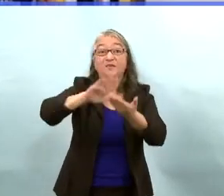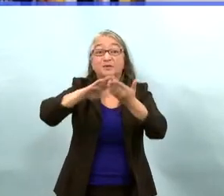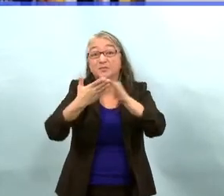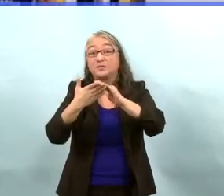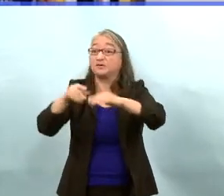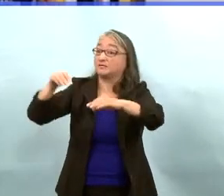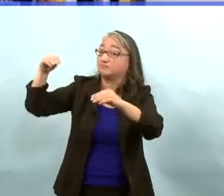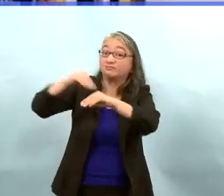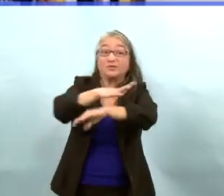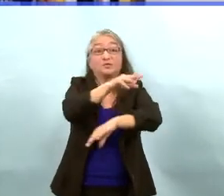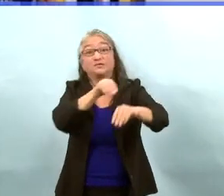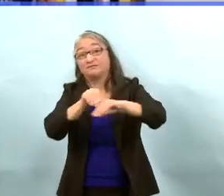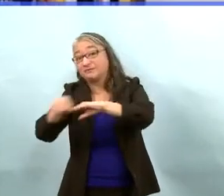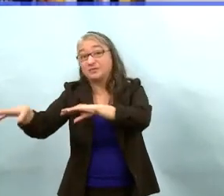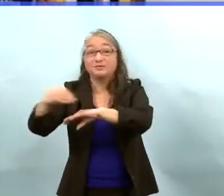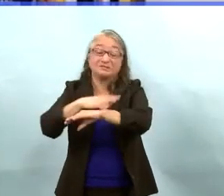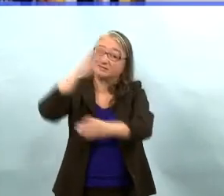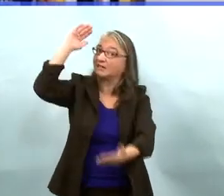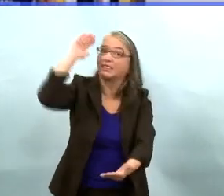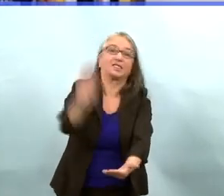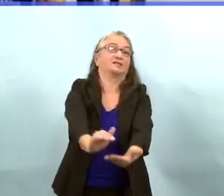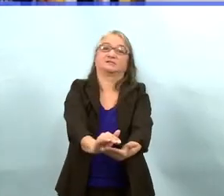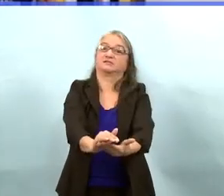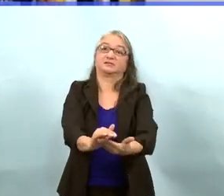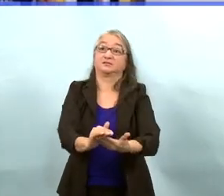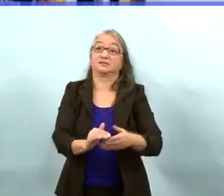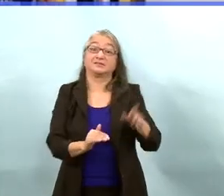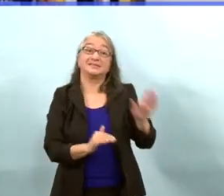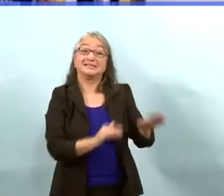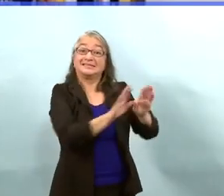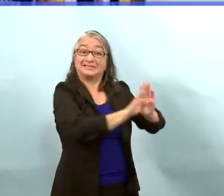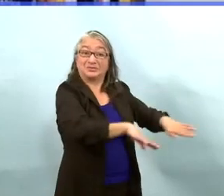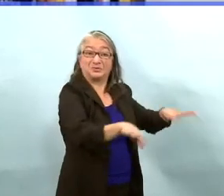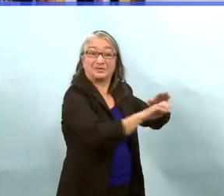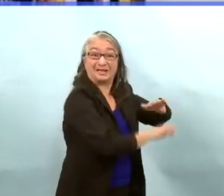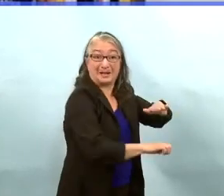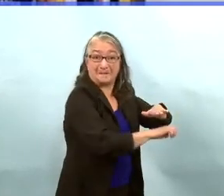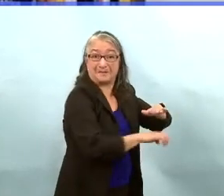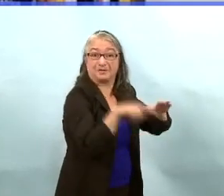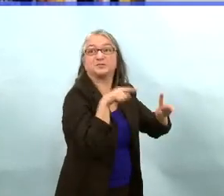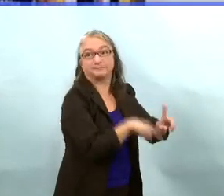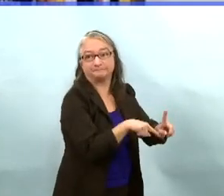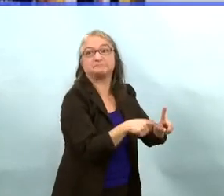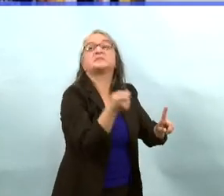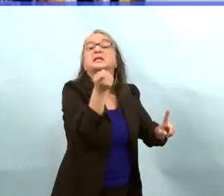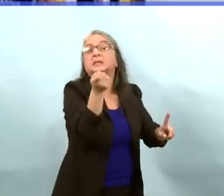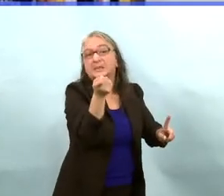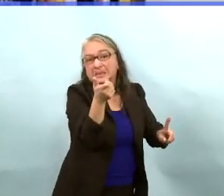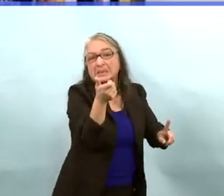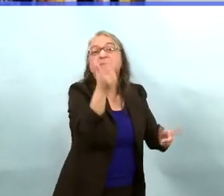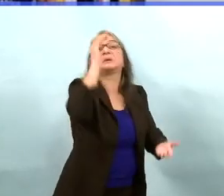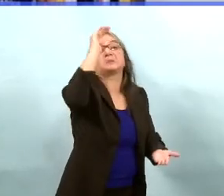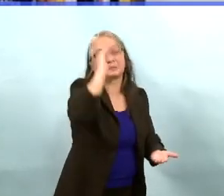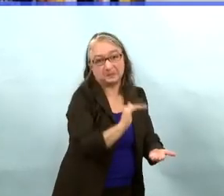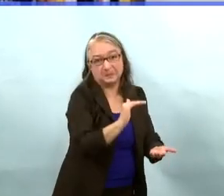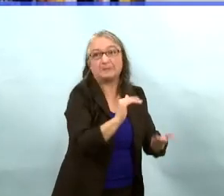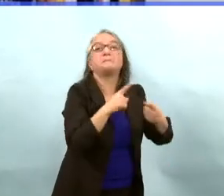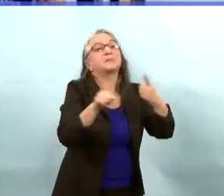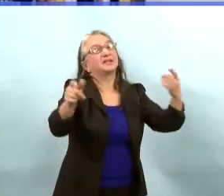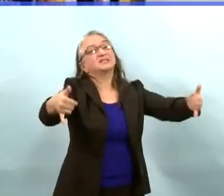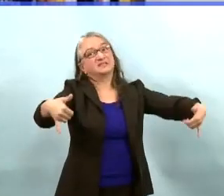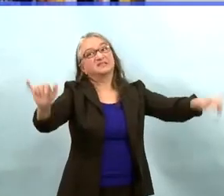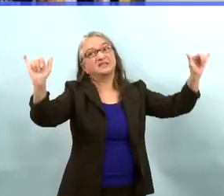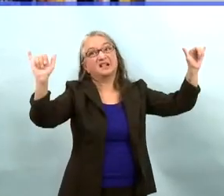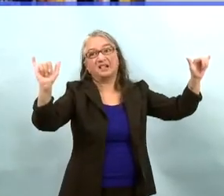transmission, même dans les activités parascolaires. Alors oui, chez les jeunes, les enfants plus jeunes, il y a eu une diminution. C'est pas